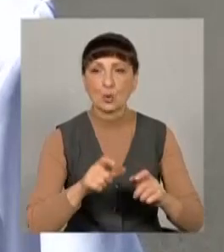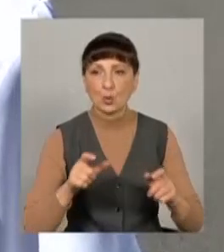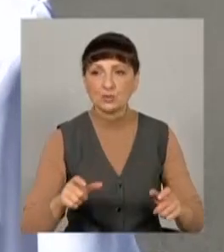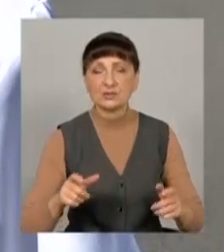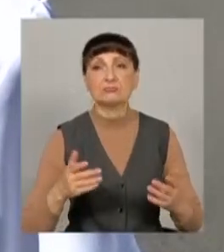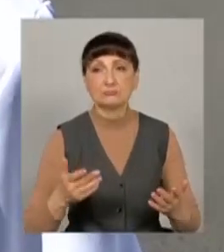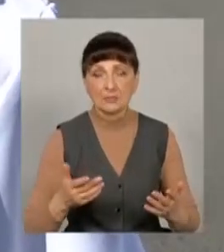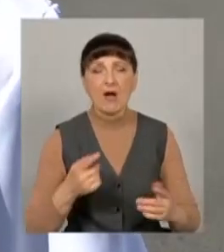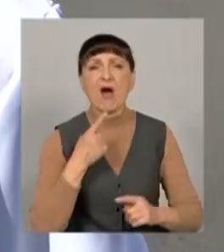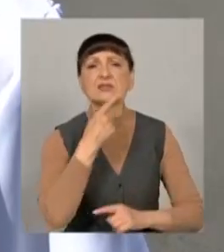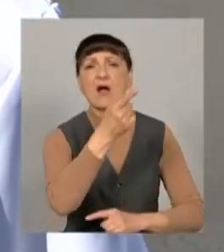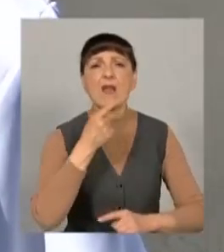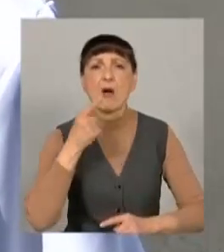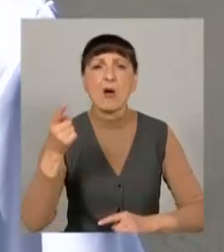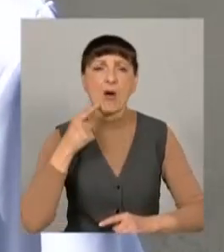помощь отдаленных